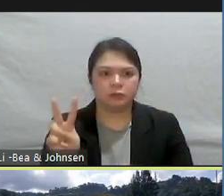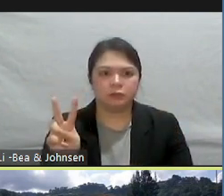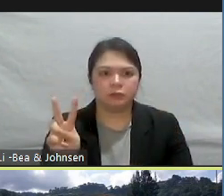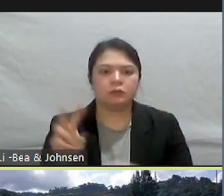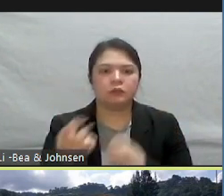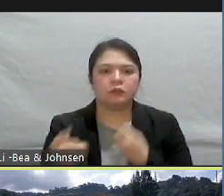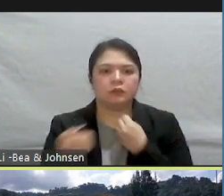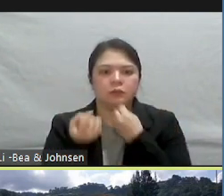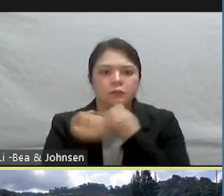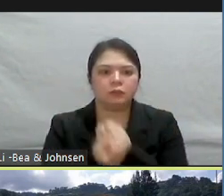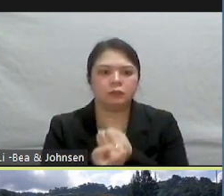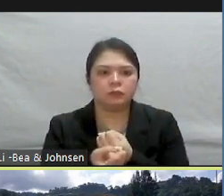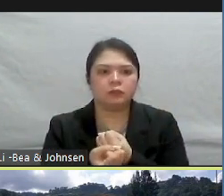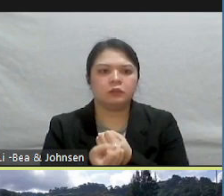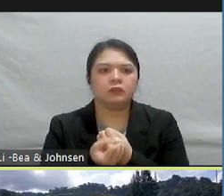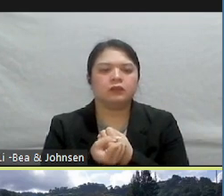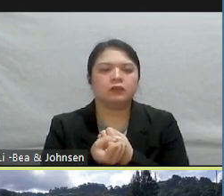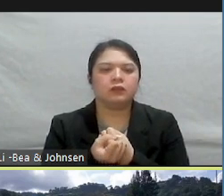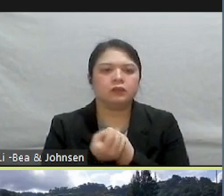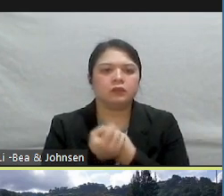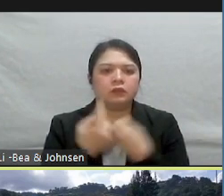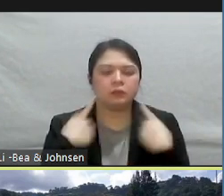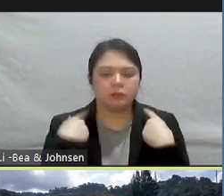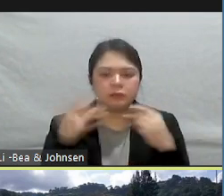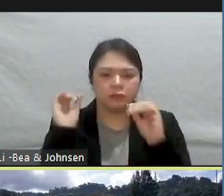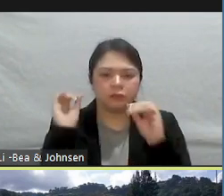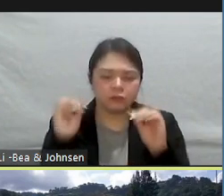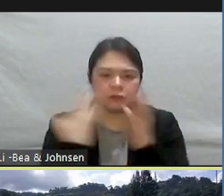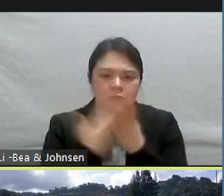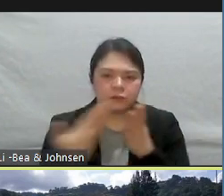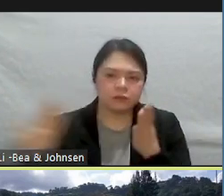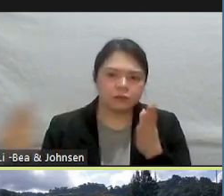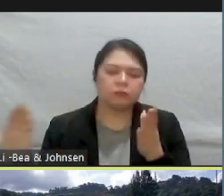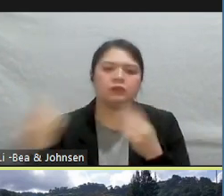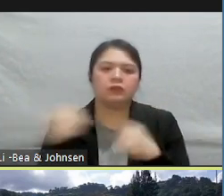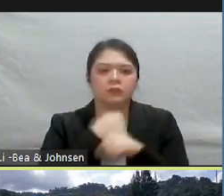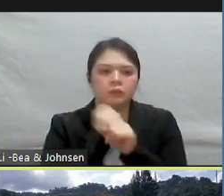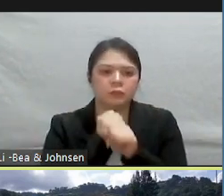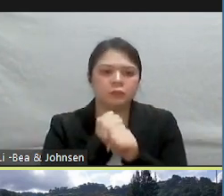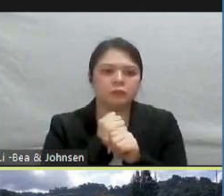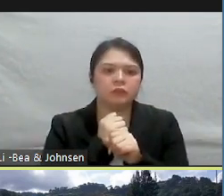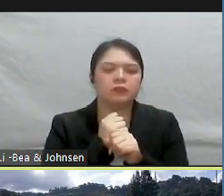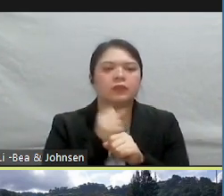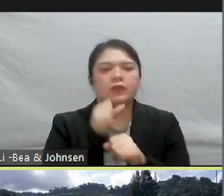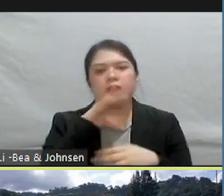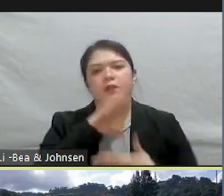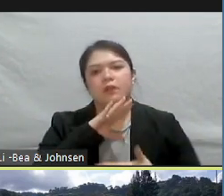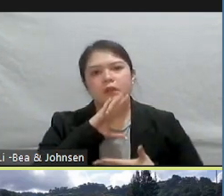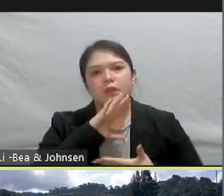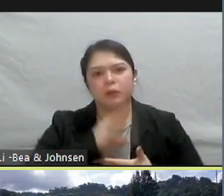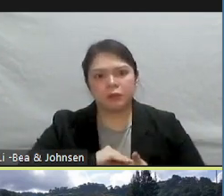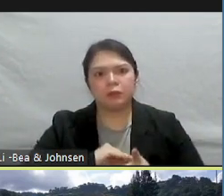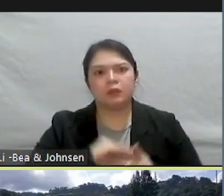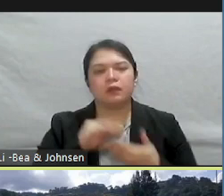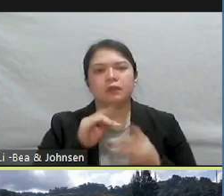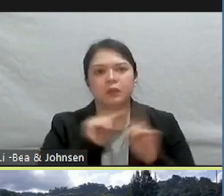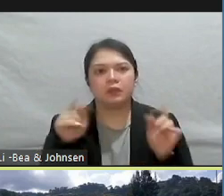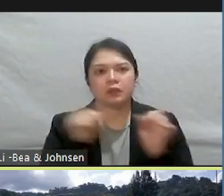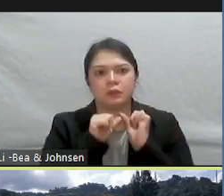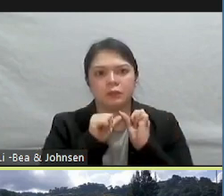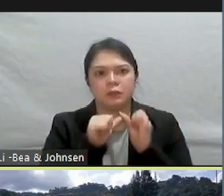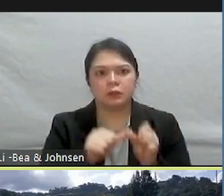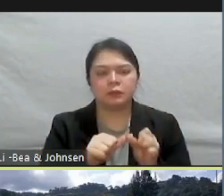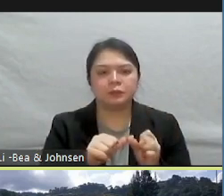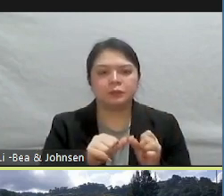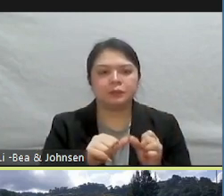Suportahan natin yung mga maestra na gumagawa ng materials na para wag silang manglupay-pay, ituloy pa rin nila ito. Magkaroon